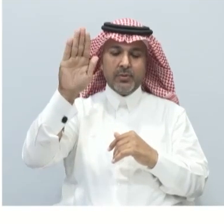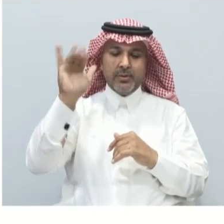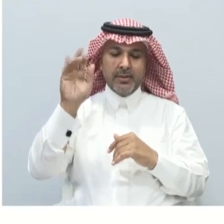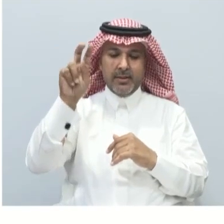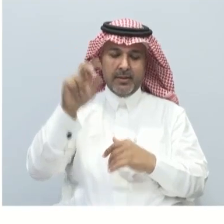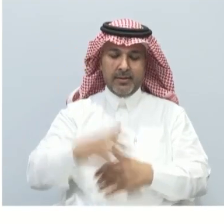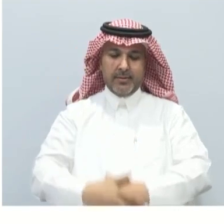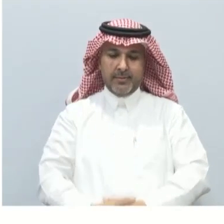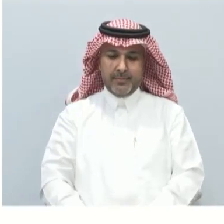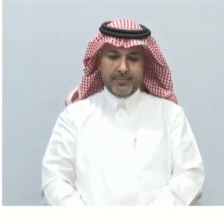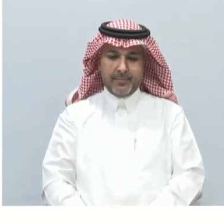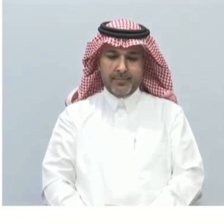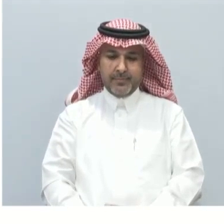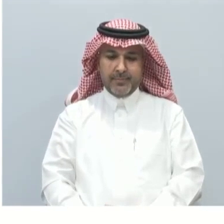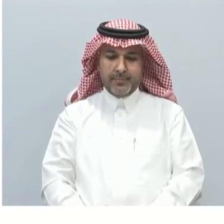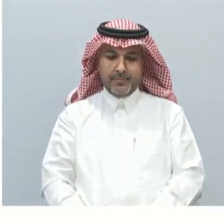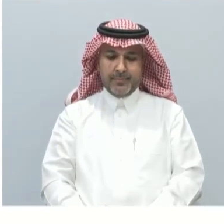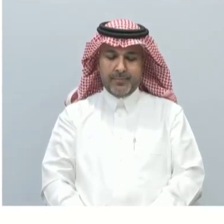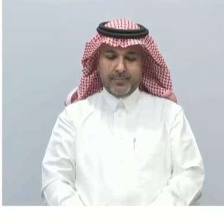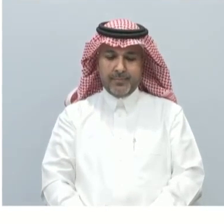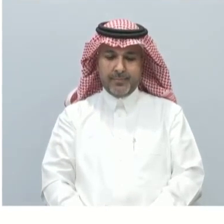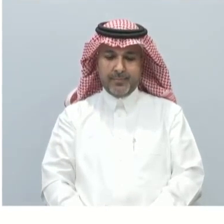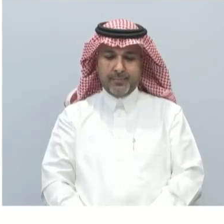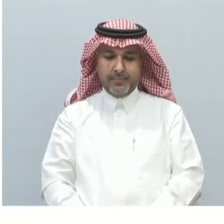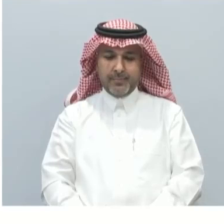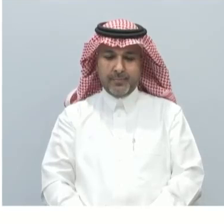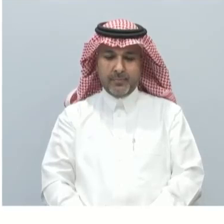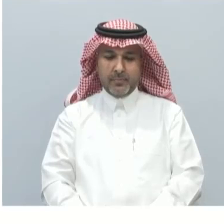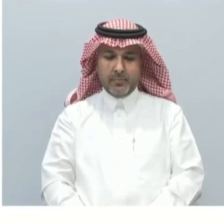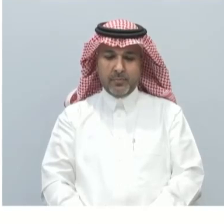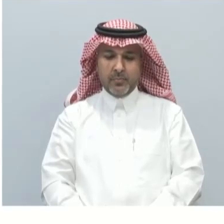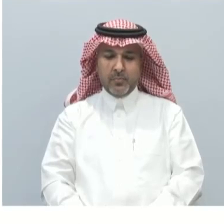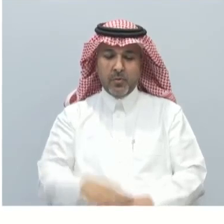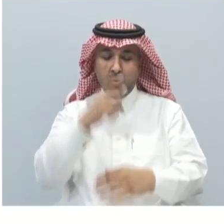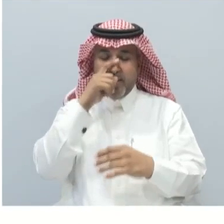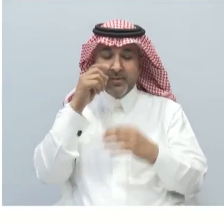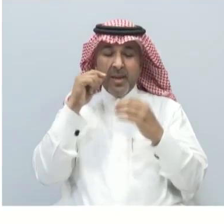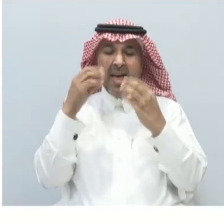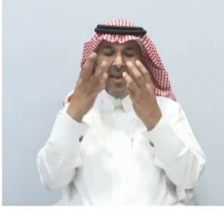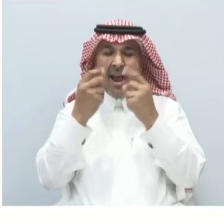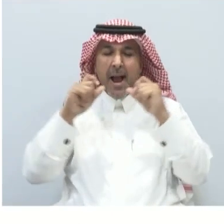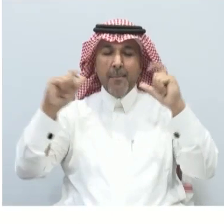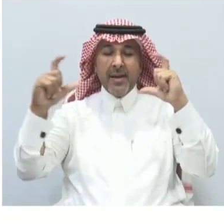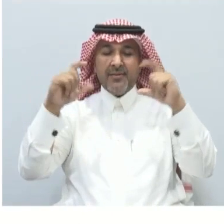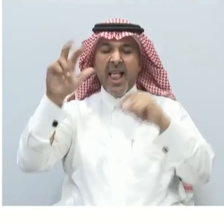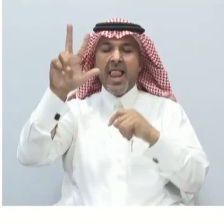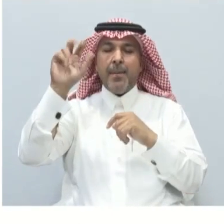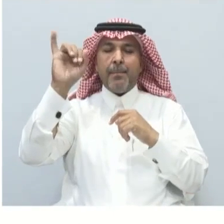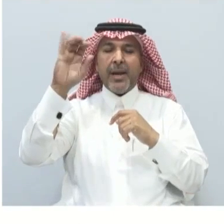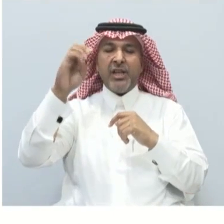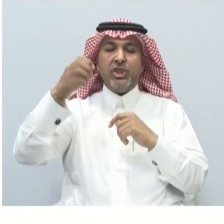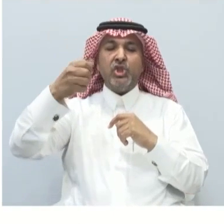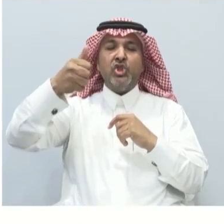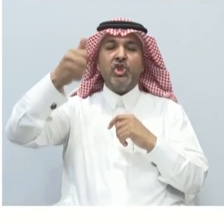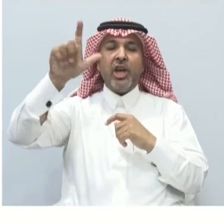حيكون هنا متصل ومتباين ومتزايد المجال دائما يكون مجموعه الاعداد الحقيقيه قلنا لما نسوي مسح